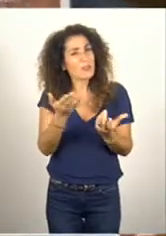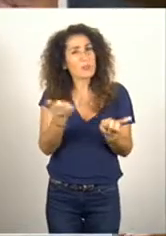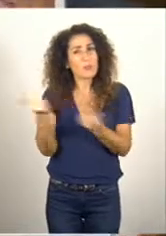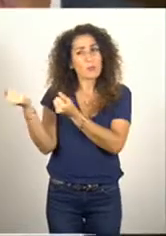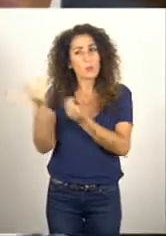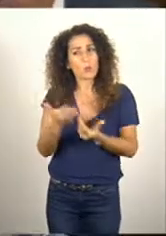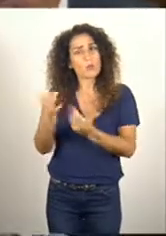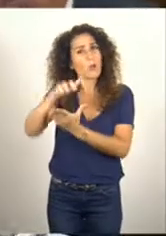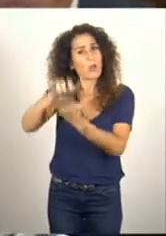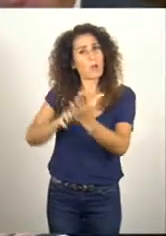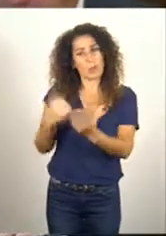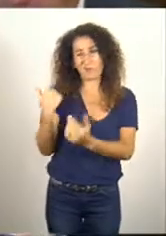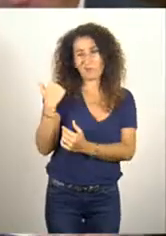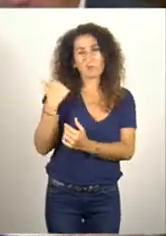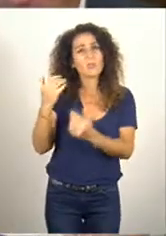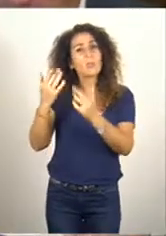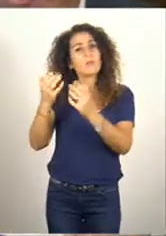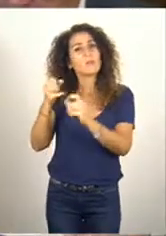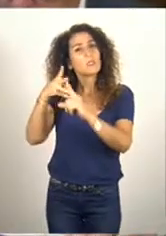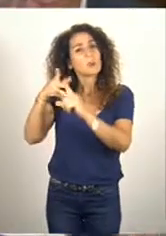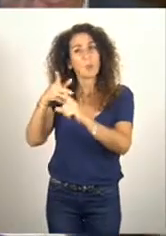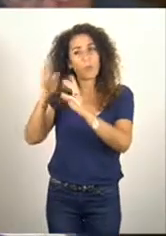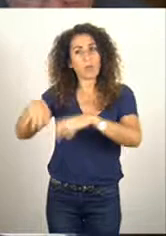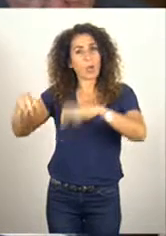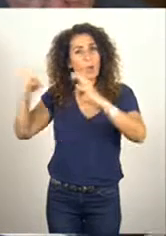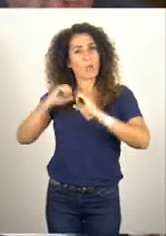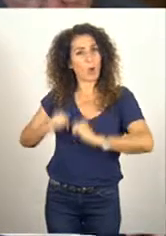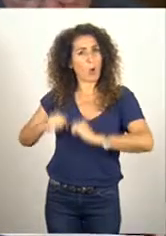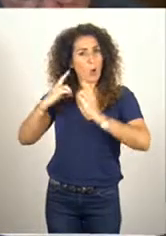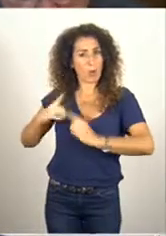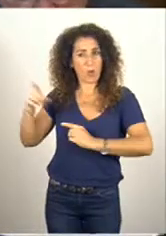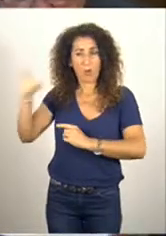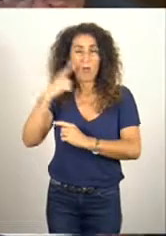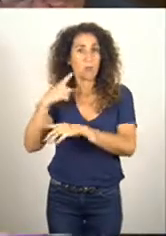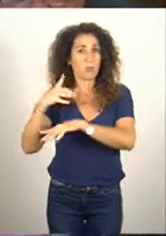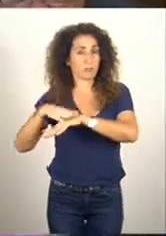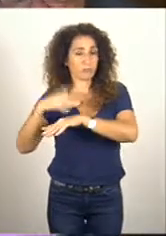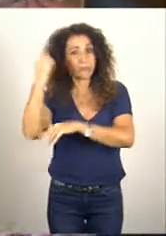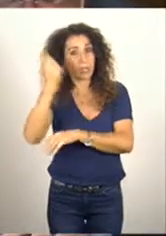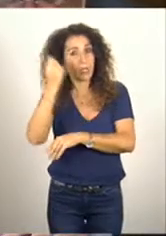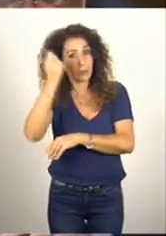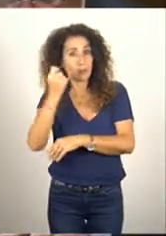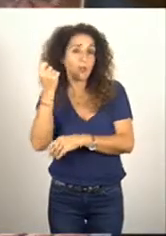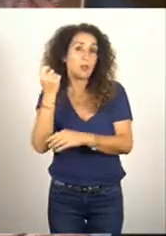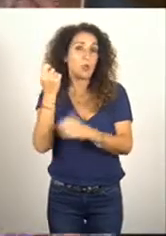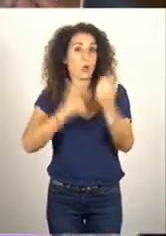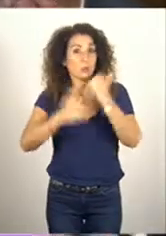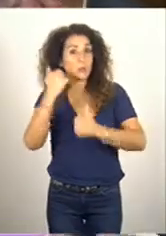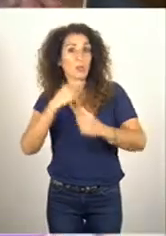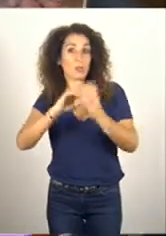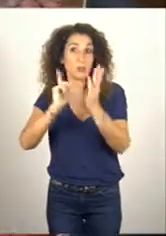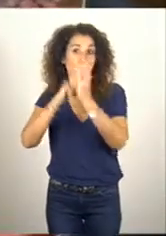récent rapport d'une mission parlementaire qui préconise l'attribution de l'allocation handicapée et les droits associés à